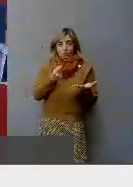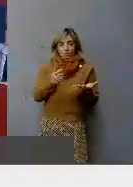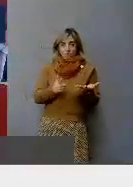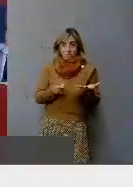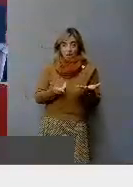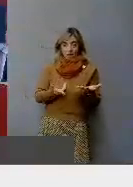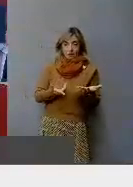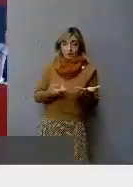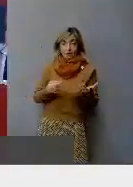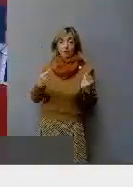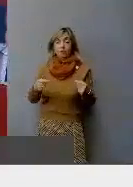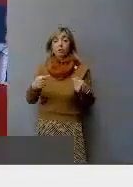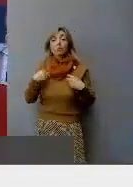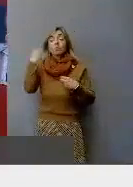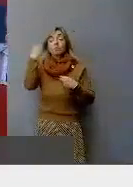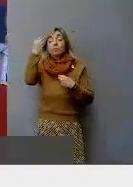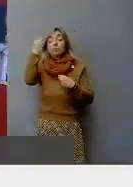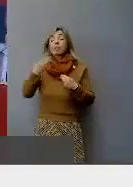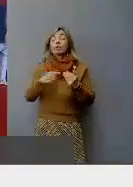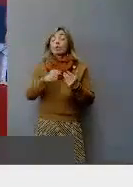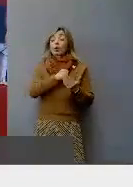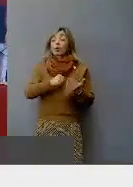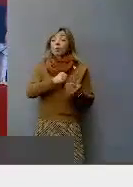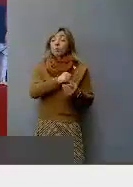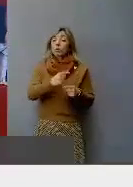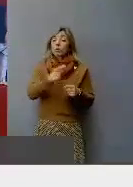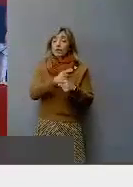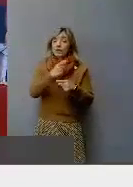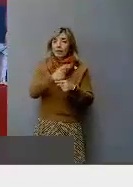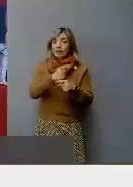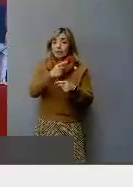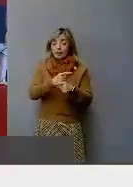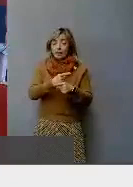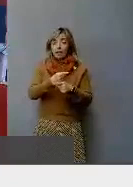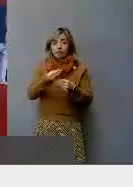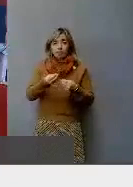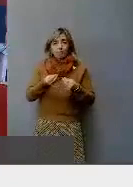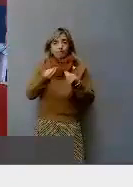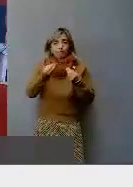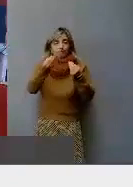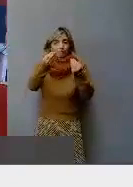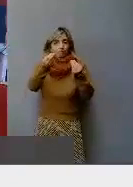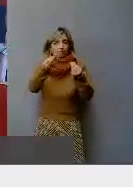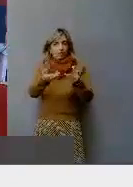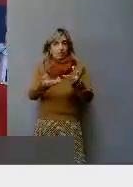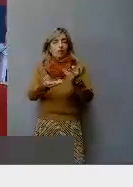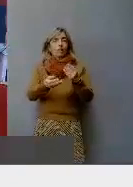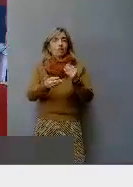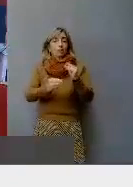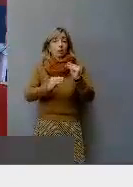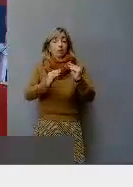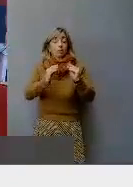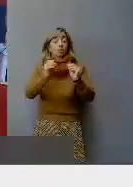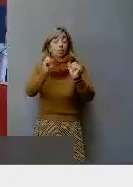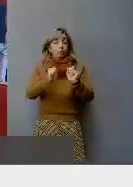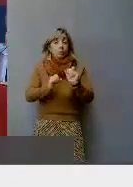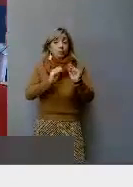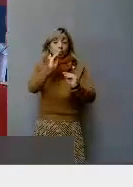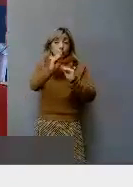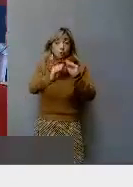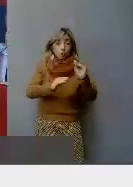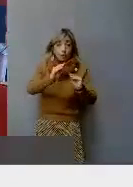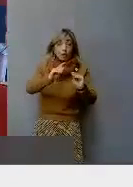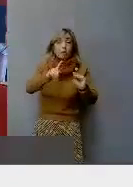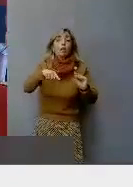bisogno poi costruire delle risposte poi sarà pure un tema a me molto caro però detto che viene messa all'interno di servizi che attualmente non sono né